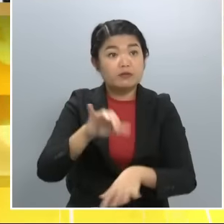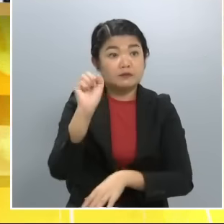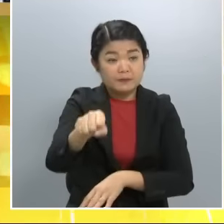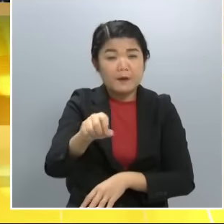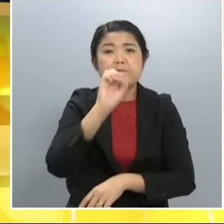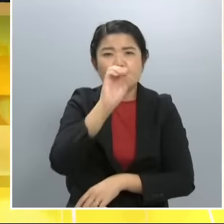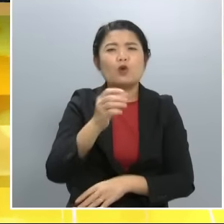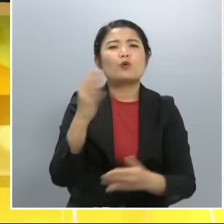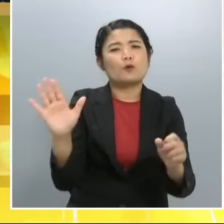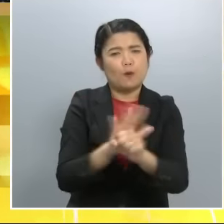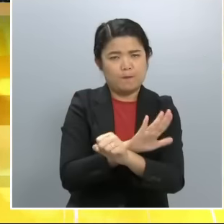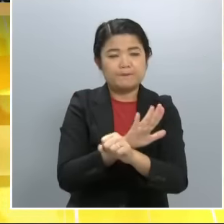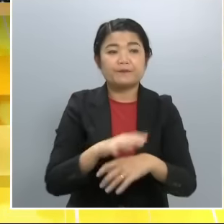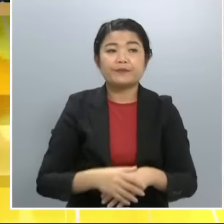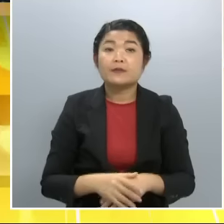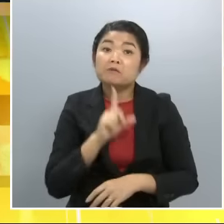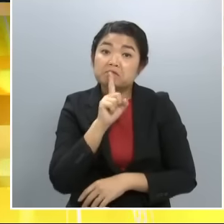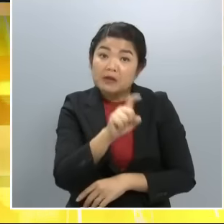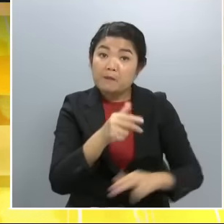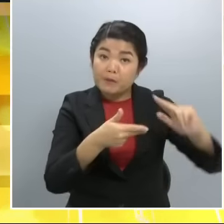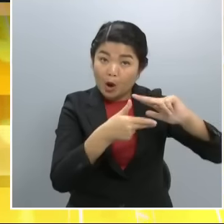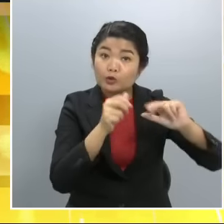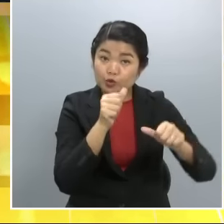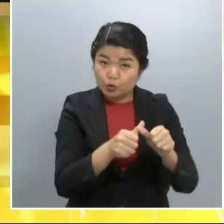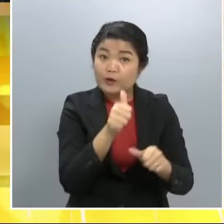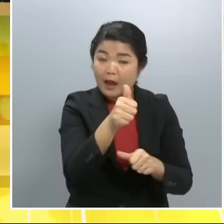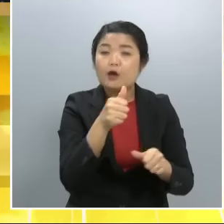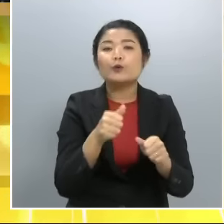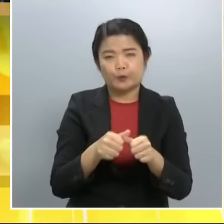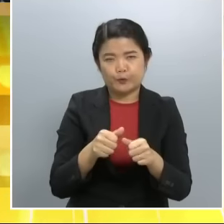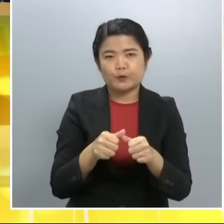ครบค่ะพอถามว่าพลังประชารัฐอยู่ได้ไหมอยู่ค่ะ